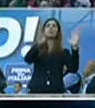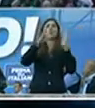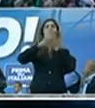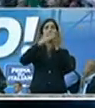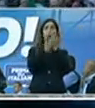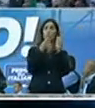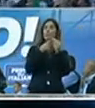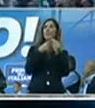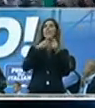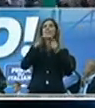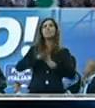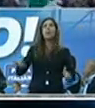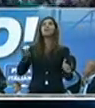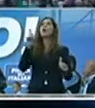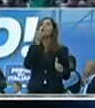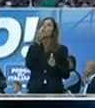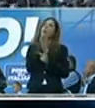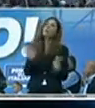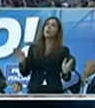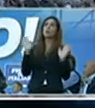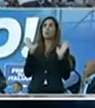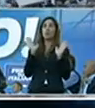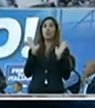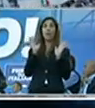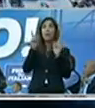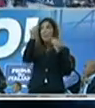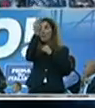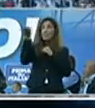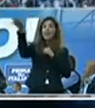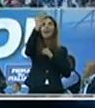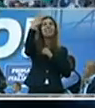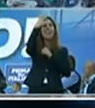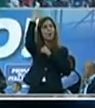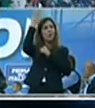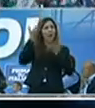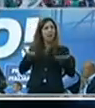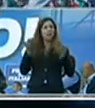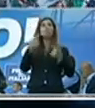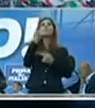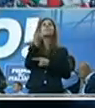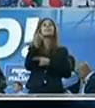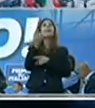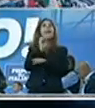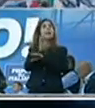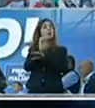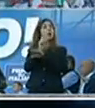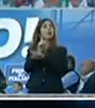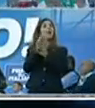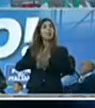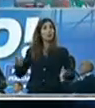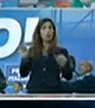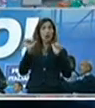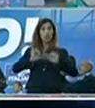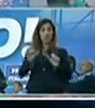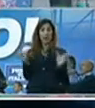ma insomma per due giorni non si è parlato altro che della possibile presenza di Casa Pound a questa manifestazione, che c'è Casa Pound, che però mi sembra di poter dire